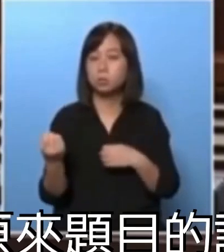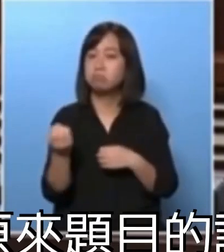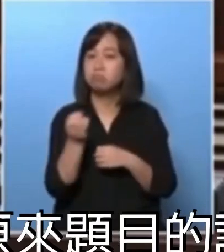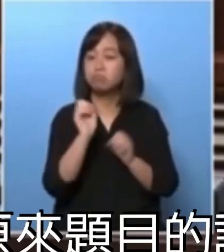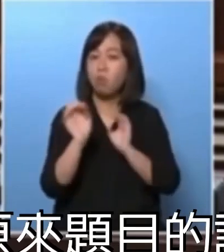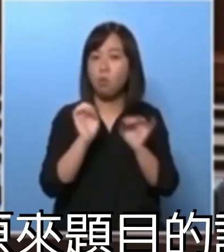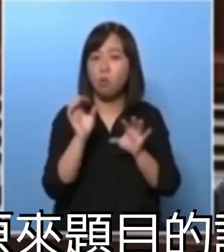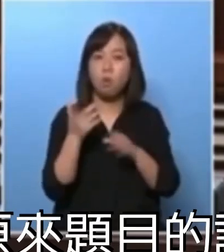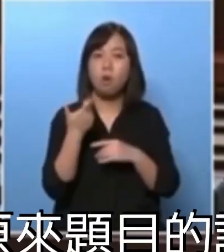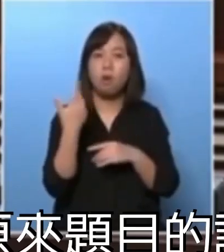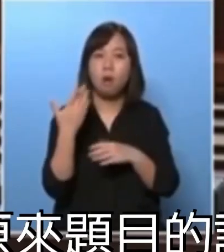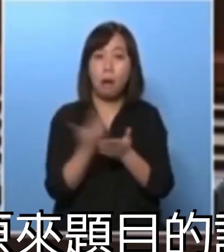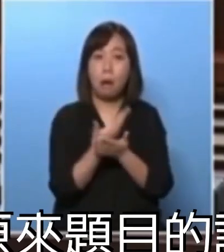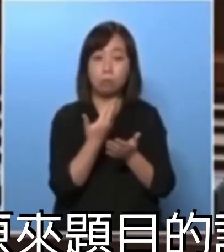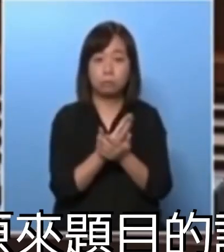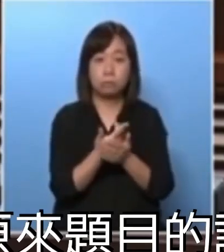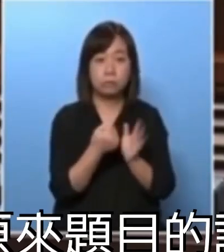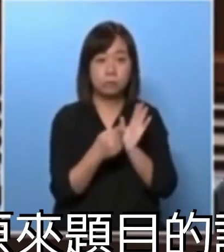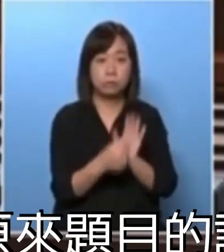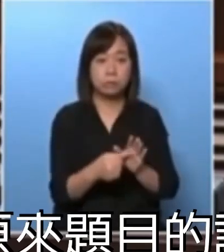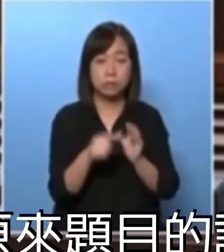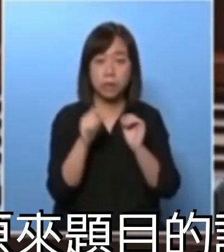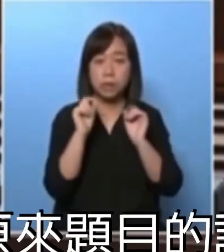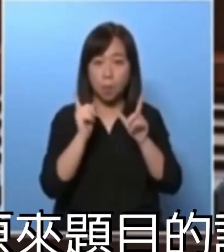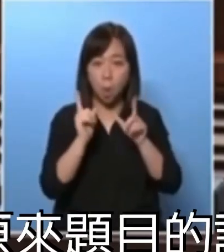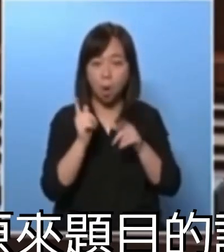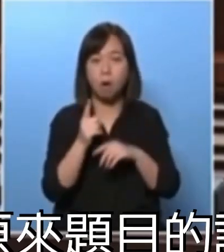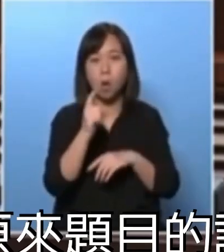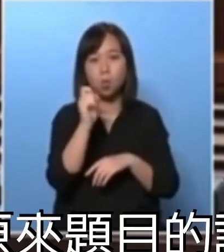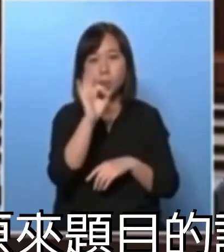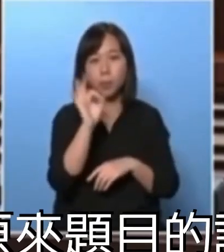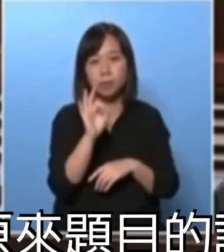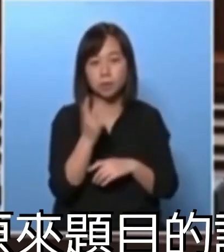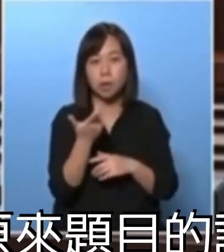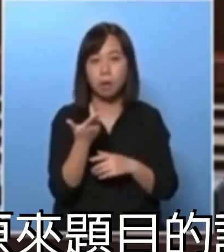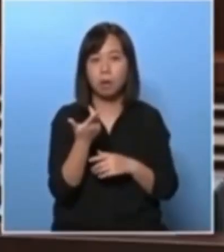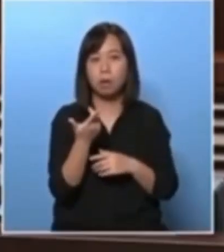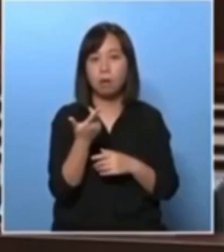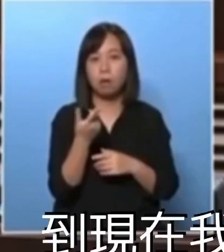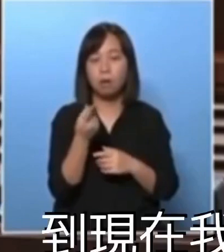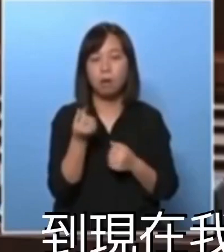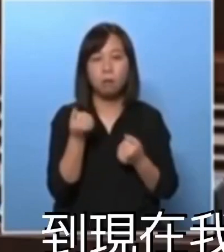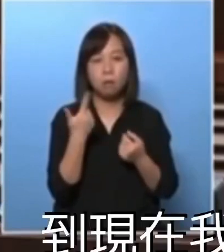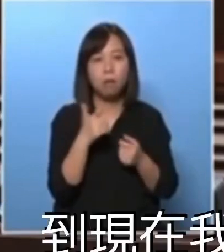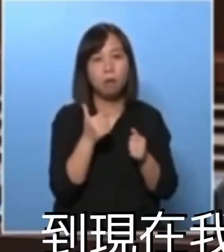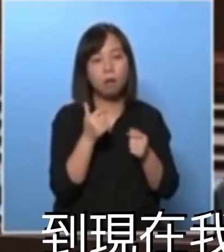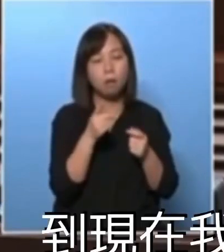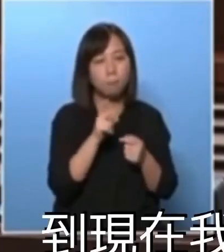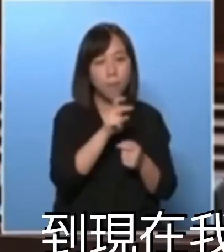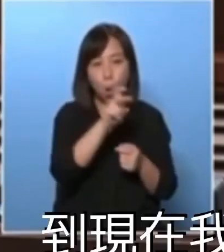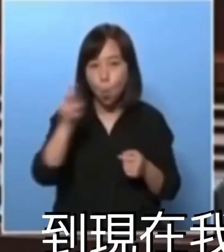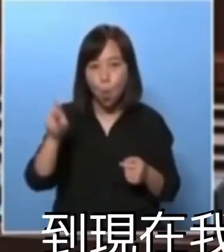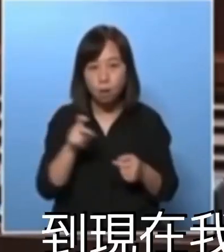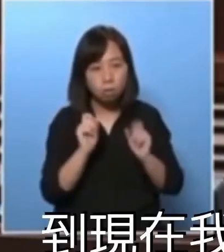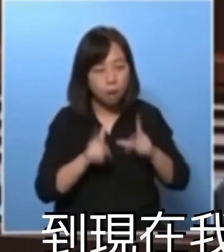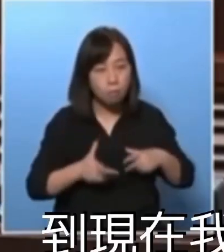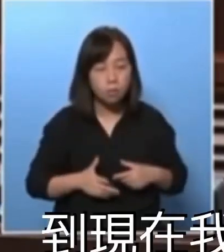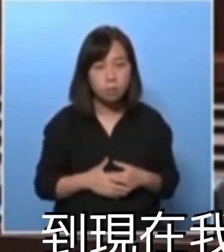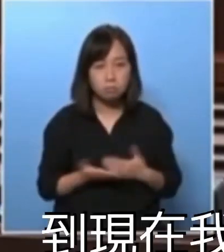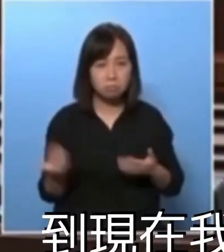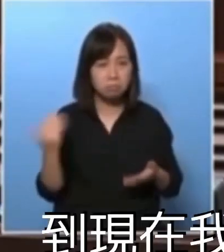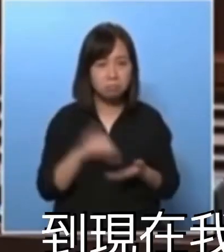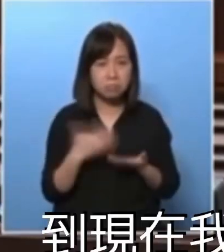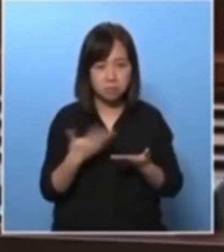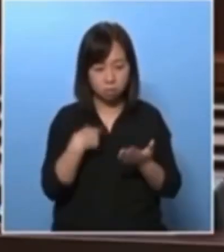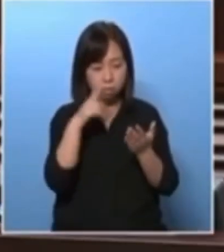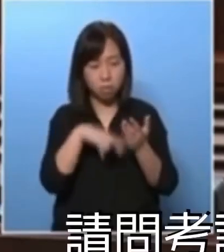来考试咧个 marking scheme 咧九成系要你答均匀作答嘅。咁而家呢个 marking scheme 到今日我哋